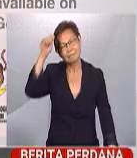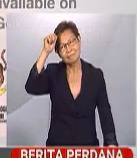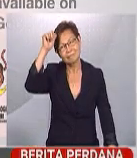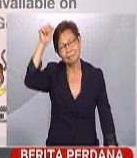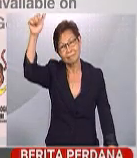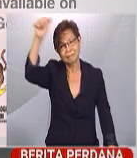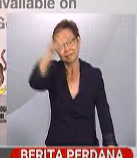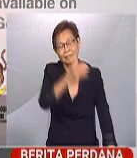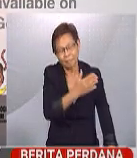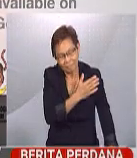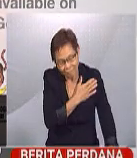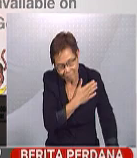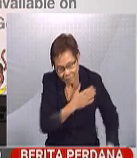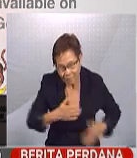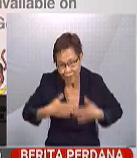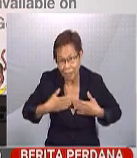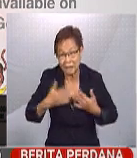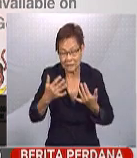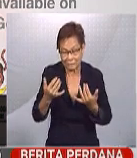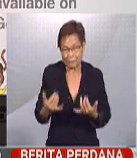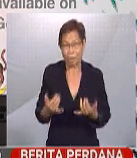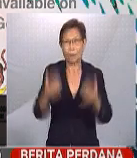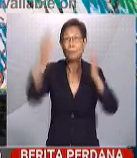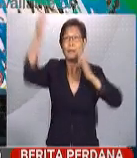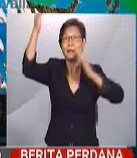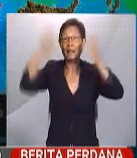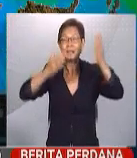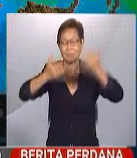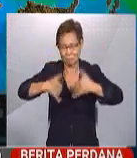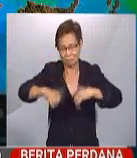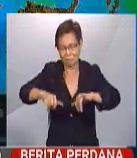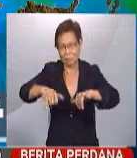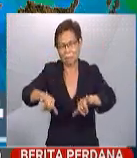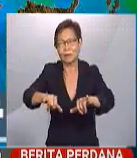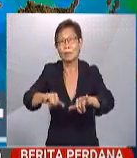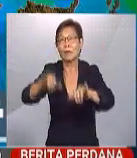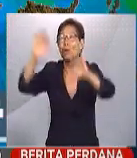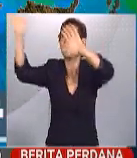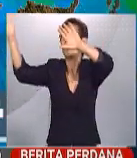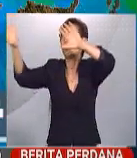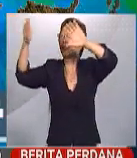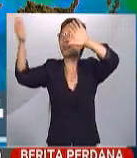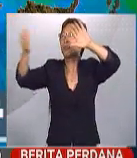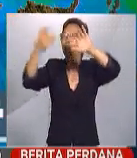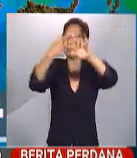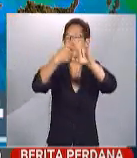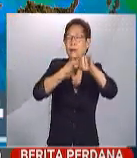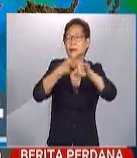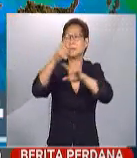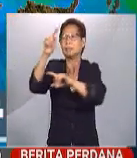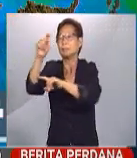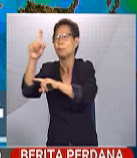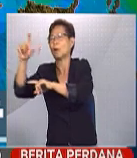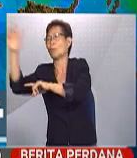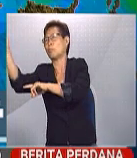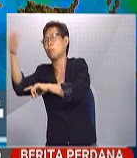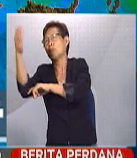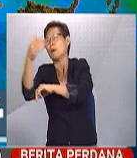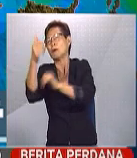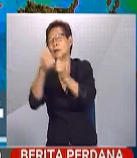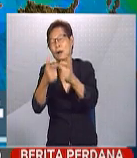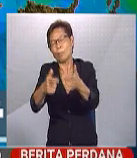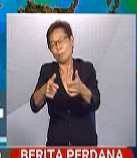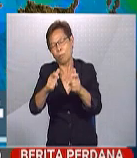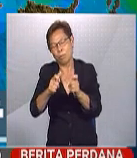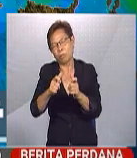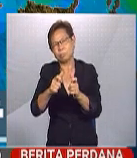Assalamualaikum dan salam sejahtera. Pada ketika ini, negara kita masih lagi menerima pengaruh angin daripada arah timur laut dengan